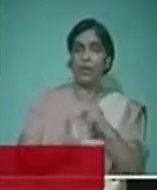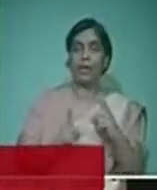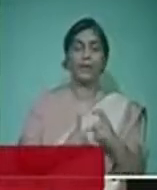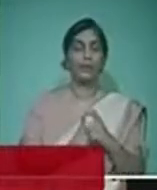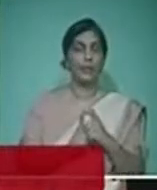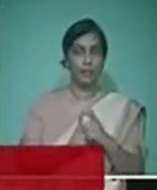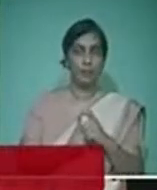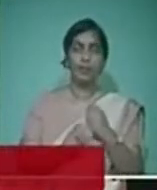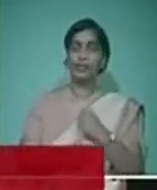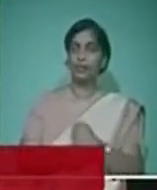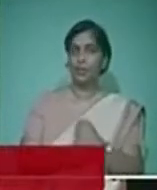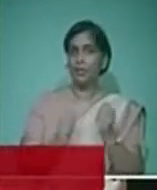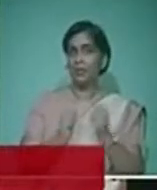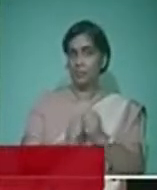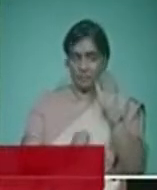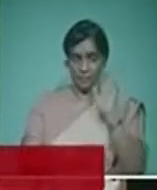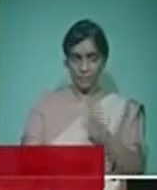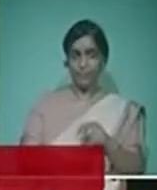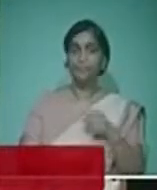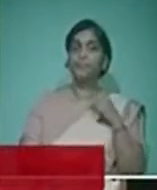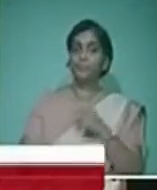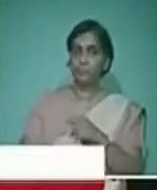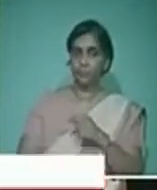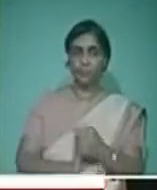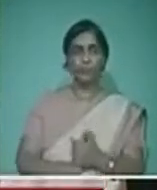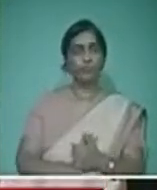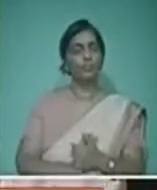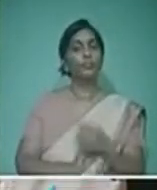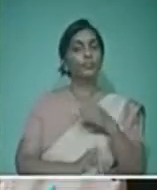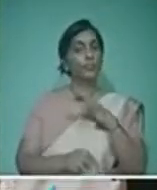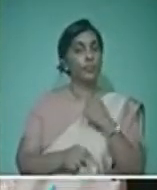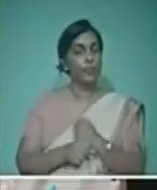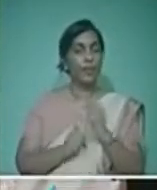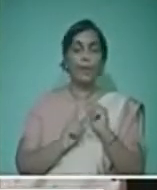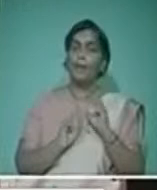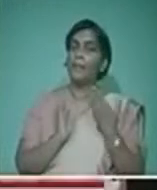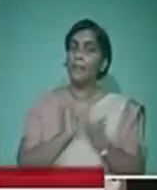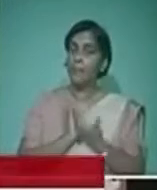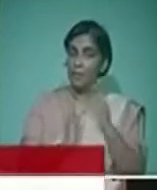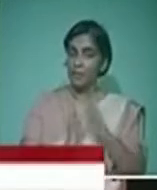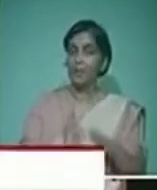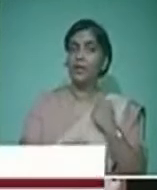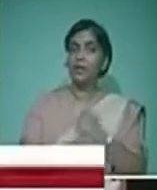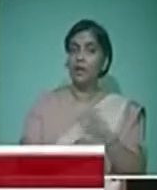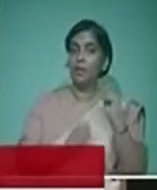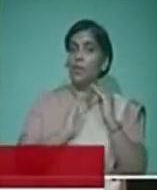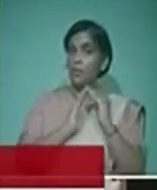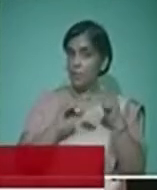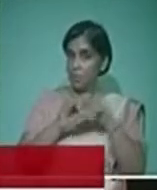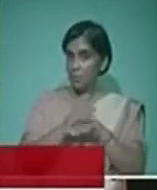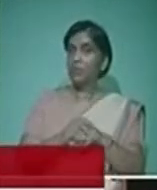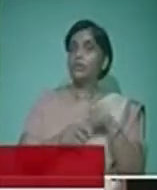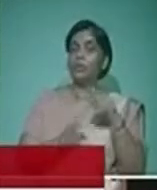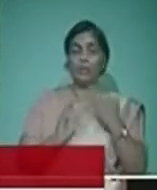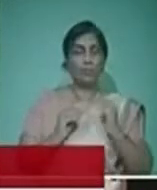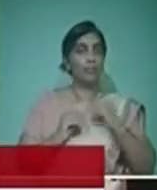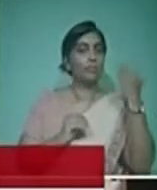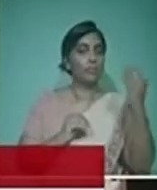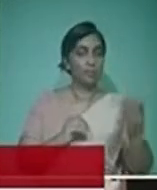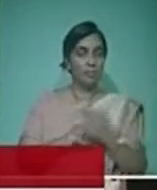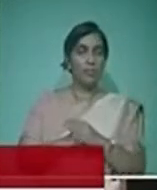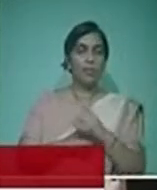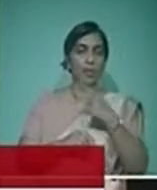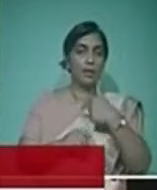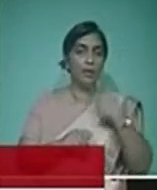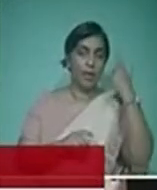ක්ෂක දෙන්නලා විසින් කටයුතු කළ යුතු වෙනවා. රජයේ ප්‍රතිපත්තියක් ලෙස රජයේ කාර්යයන් සඳහා මින්මතු පොසිල